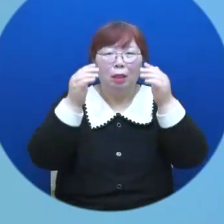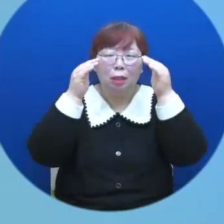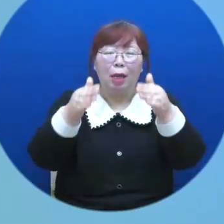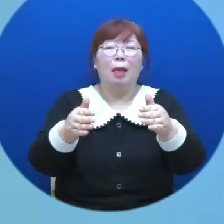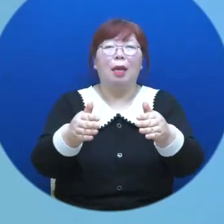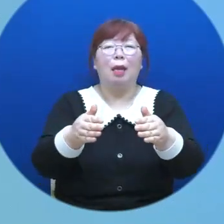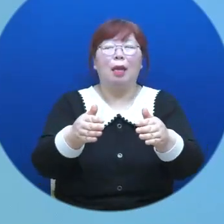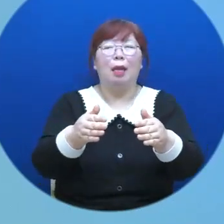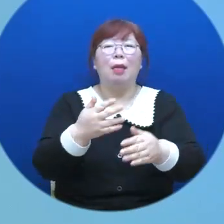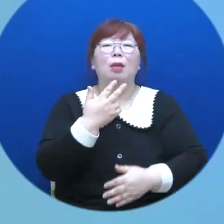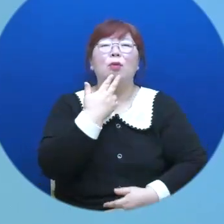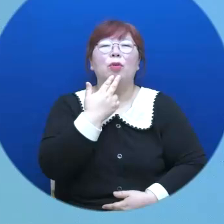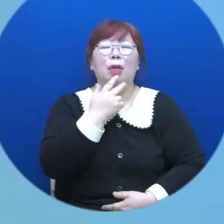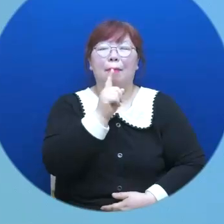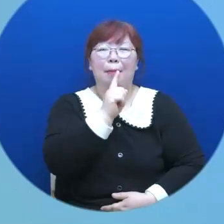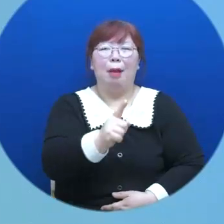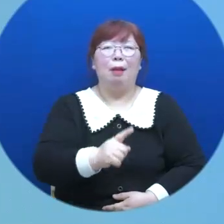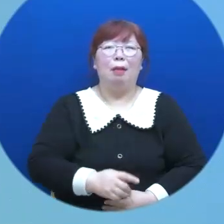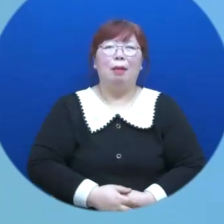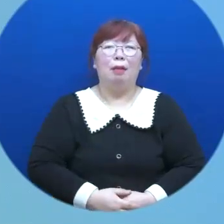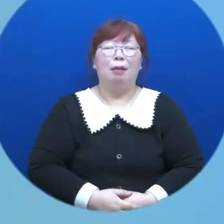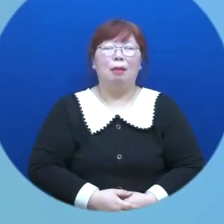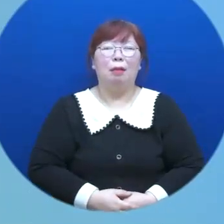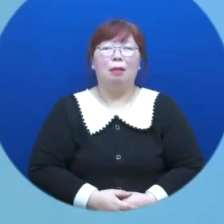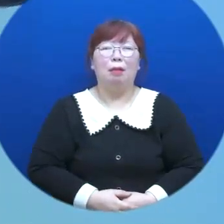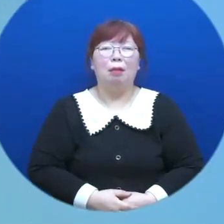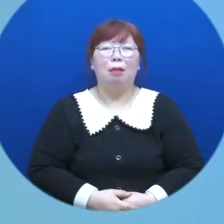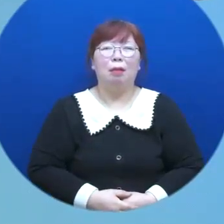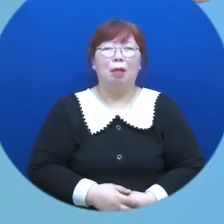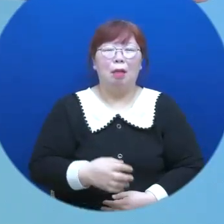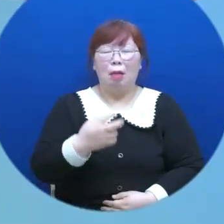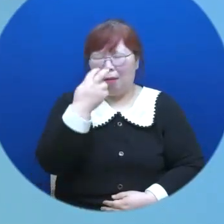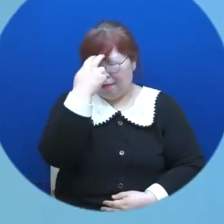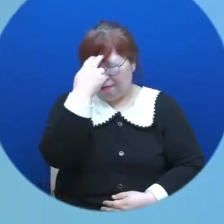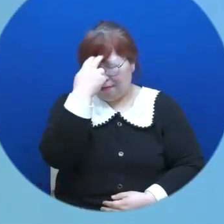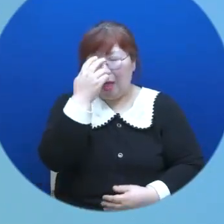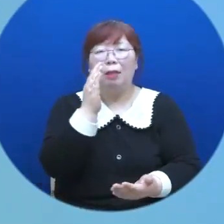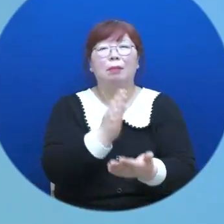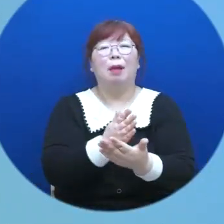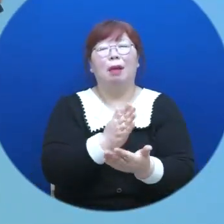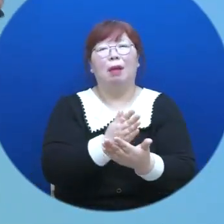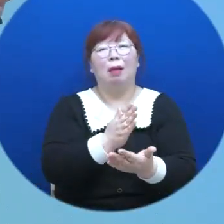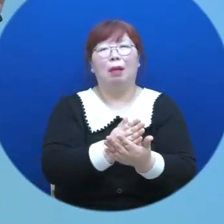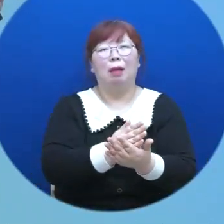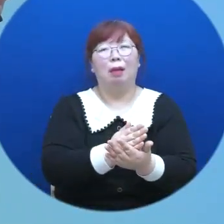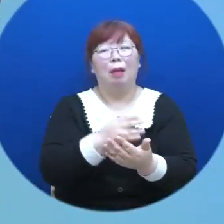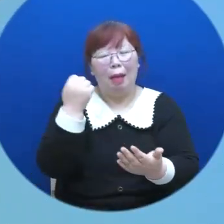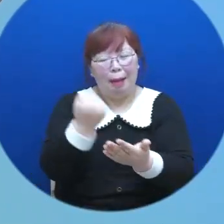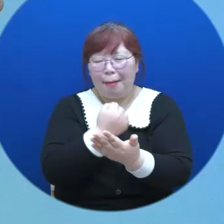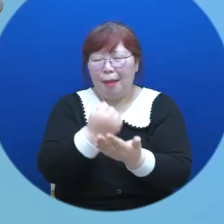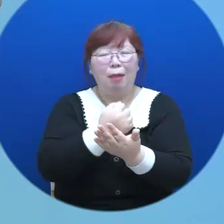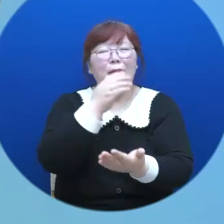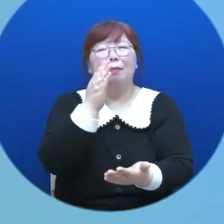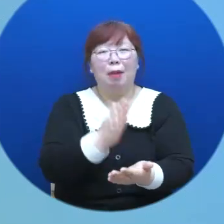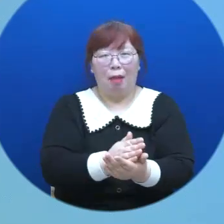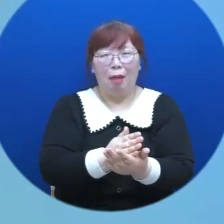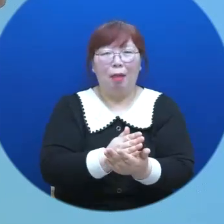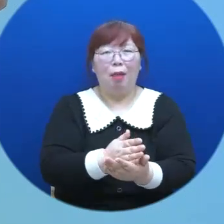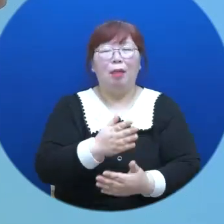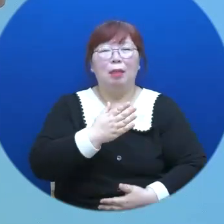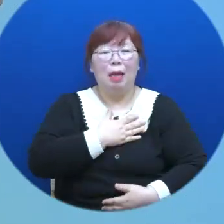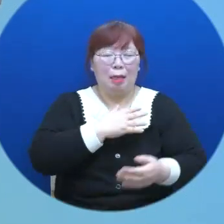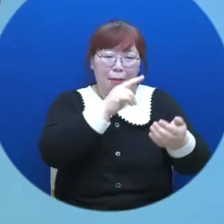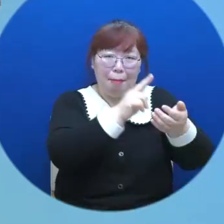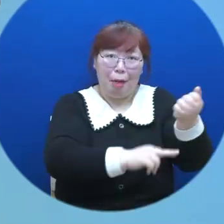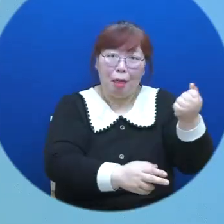요셉이 하는 말이 무슨 말입니까? 근심하지 마세요. 한탄하지 마세요. 나를